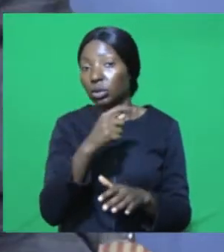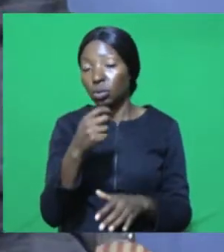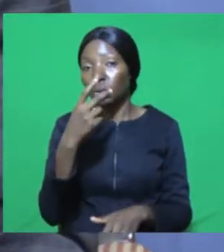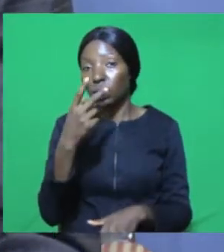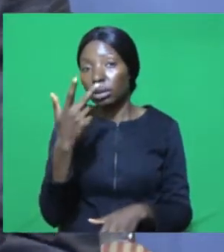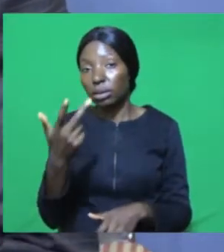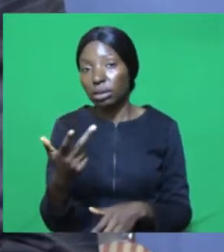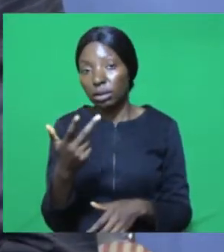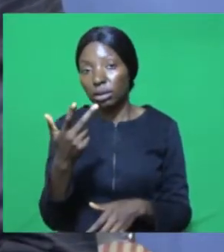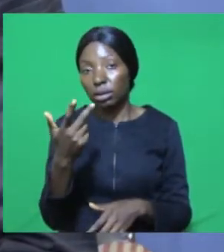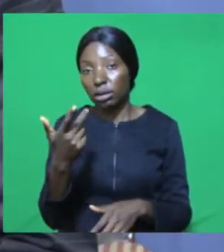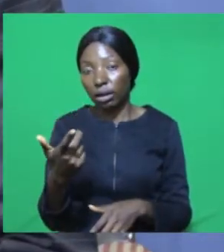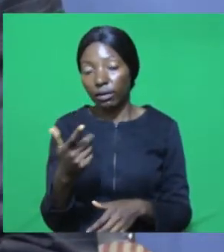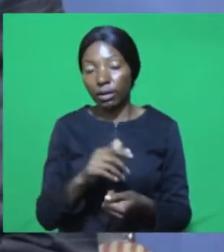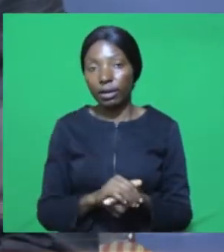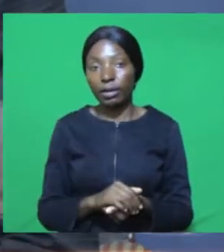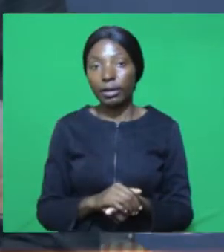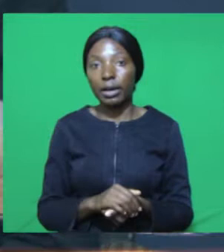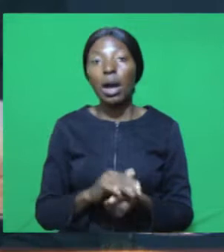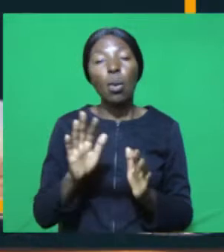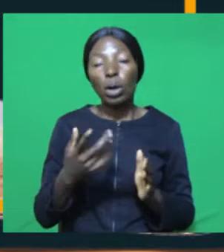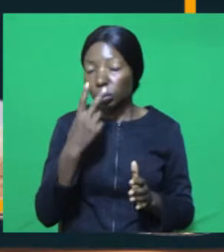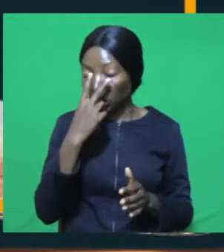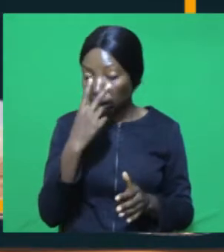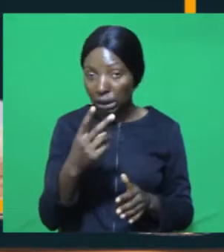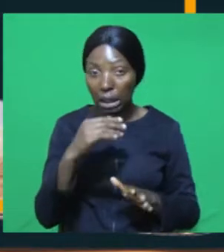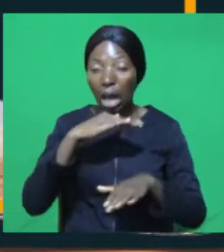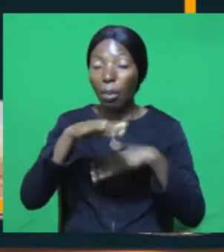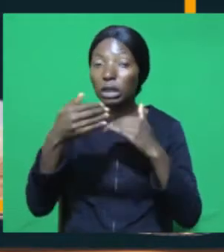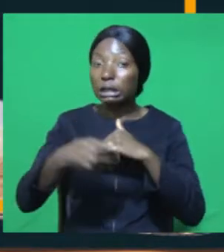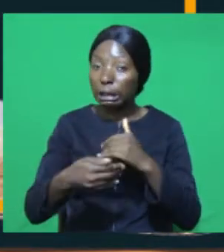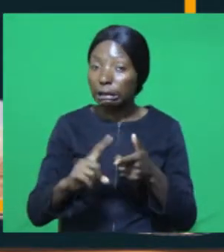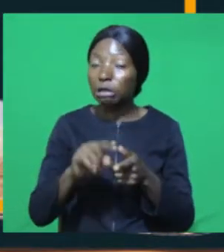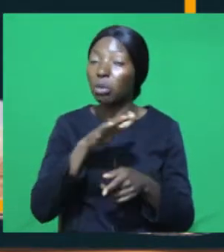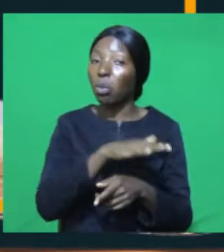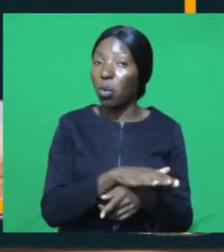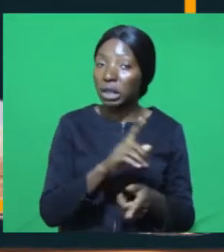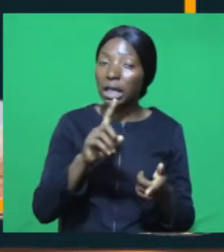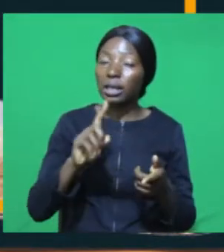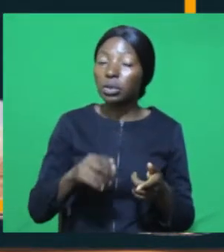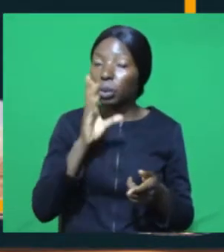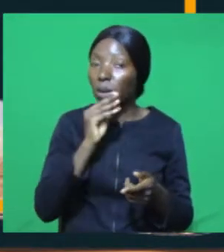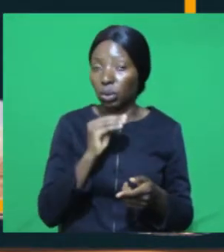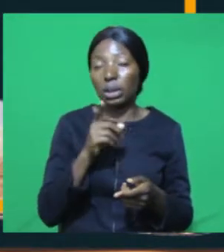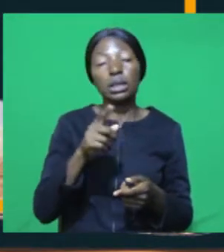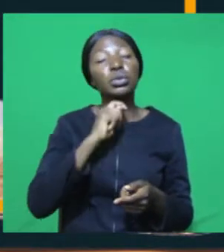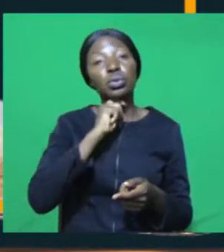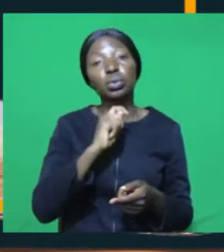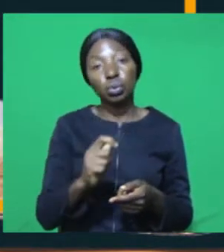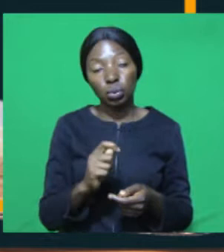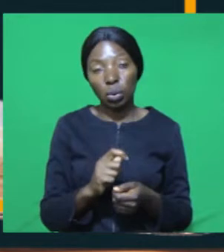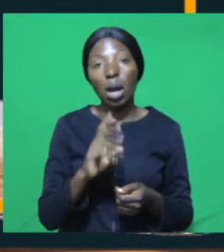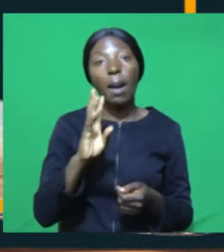Daniel 8 verse 26 na 27. Zvawakaratidzwa zvemadekwana nezvamangwanani zvawakaudzwa. Ndezva